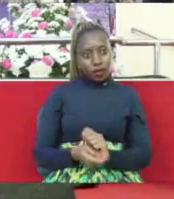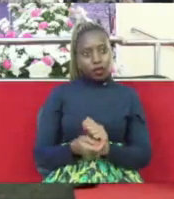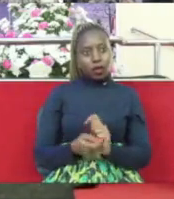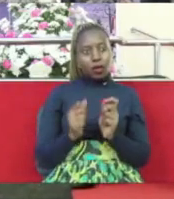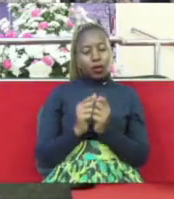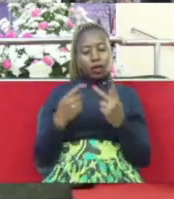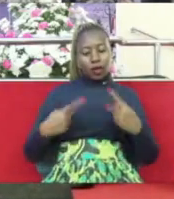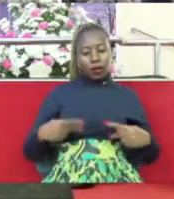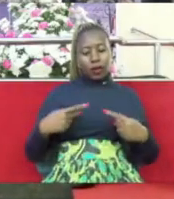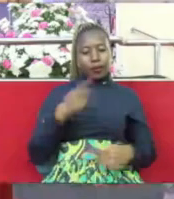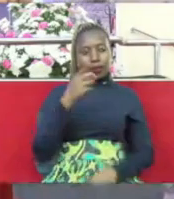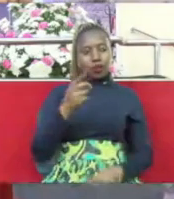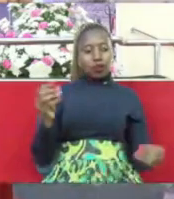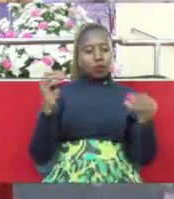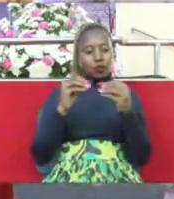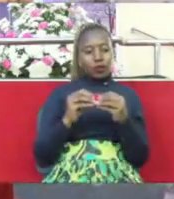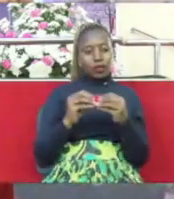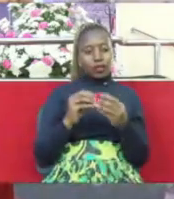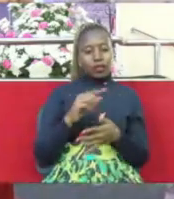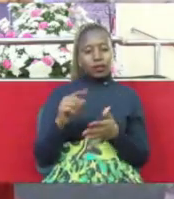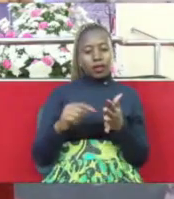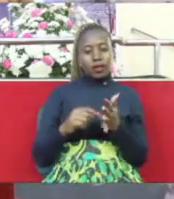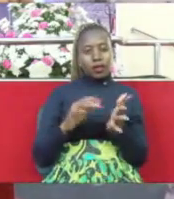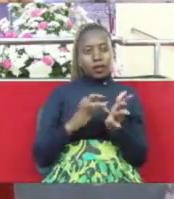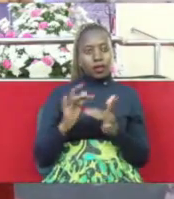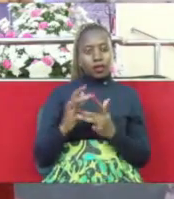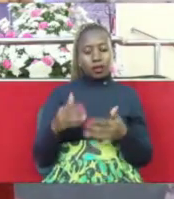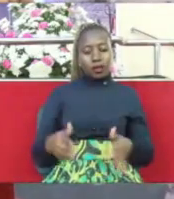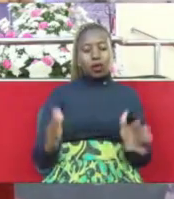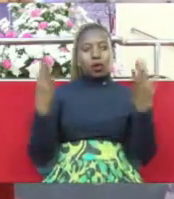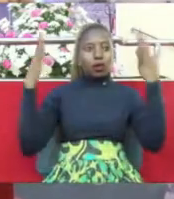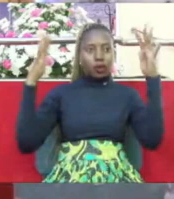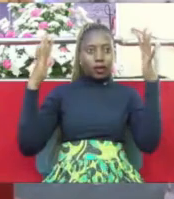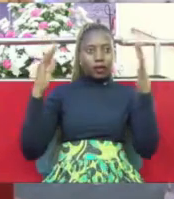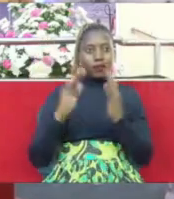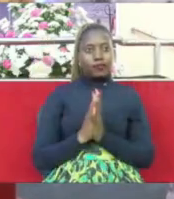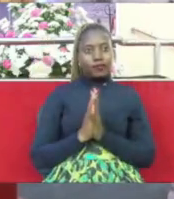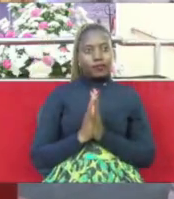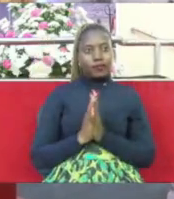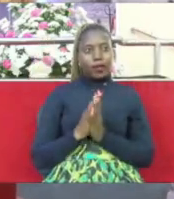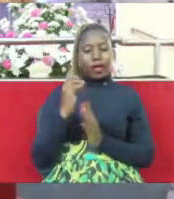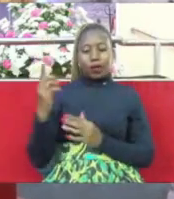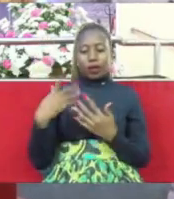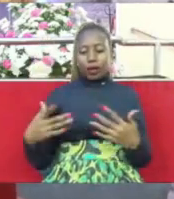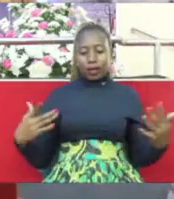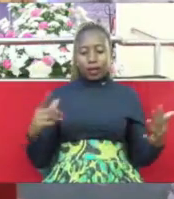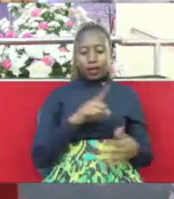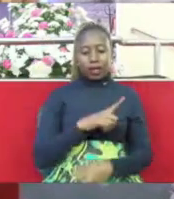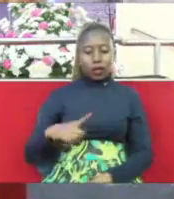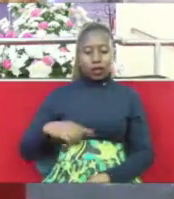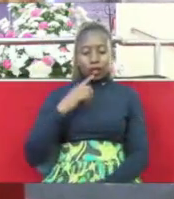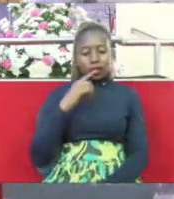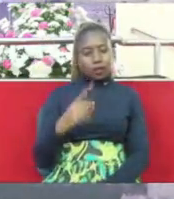utakuwa ni chanzo cha mabadiliko kwa watu ambao utakutana nao katika msimu huu. This one thing the Lord is saying. Jambo hili Bwana